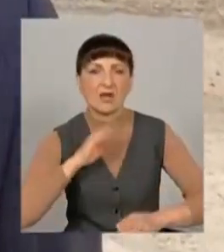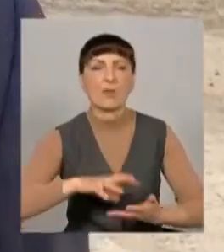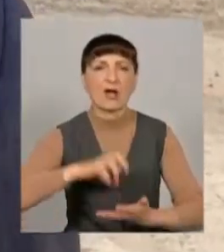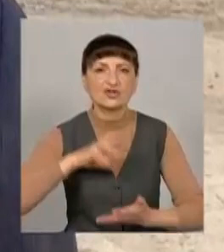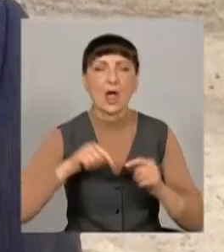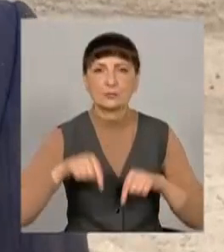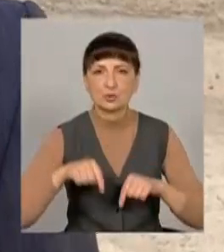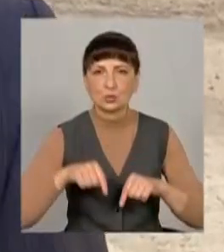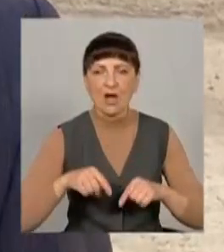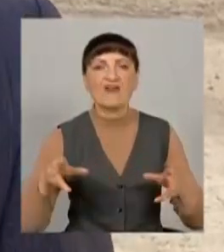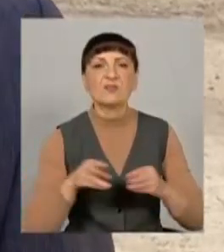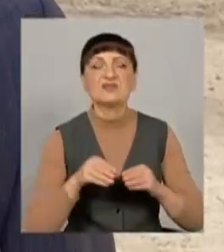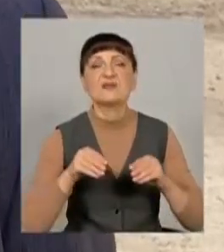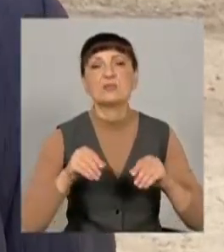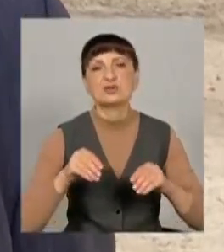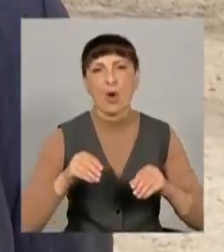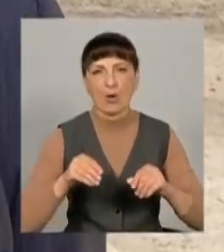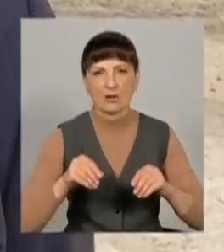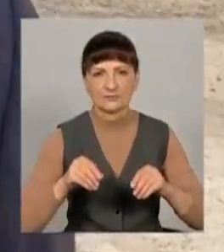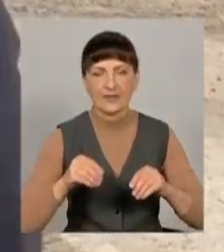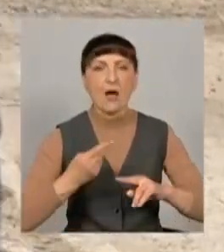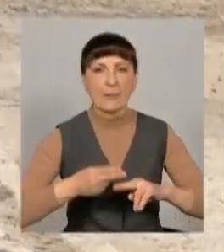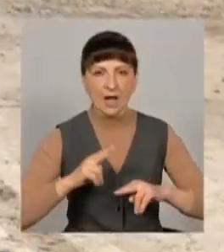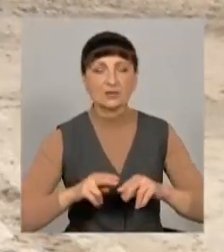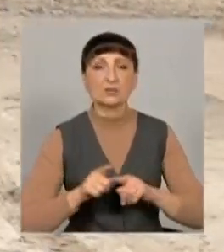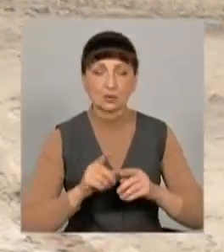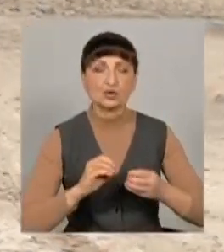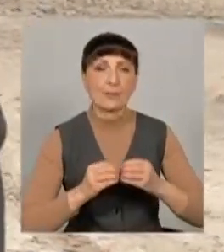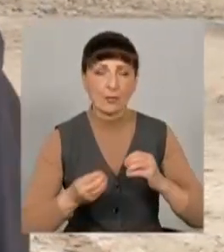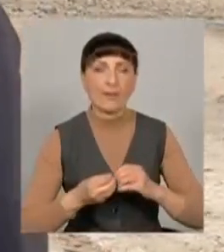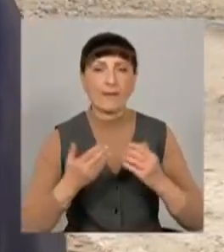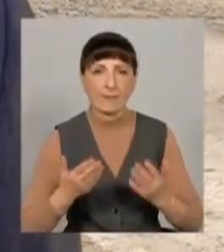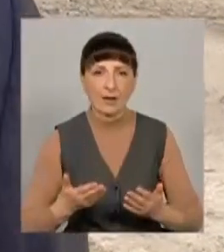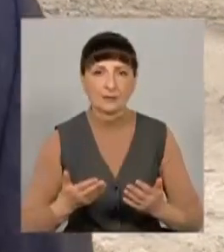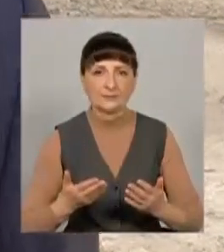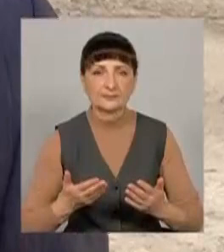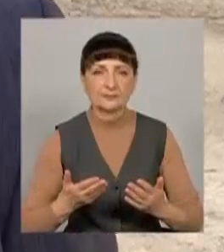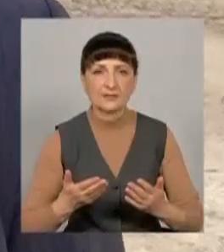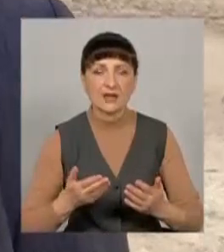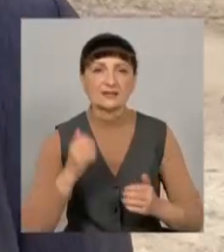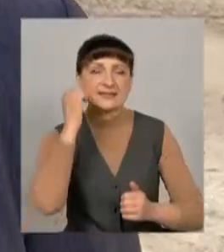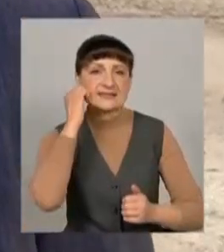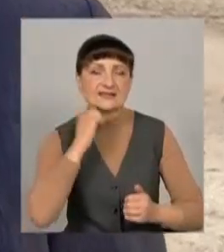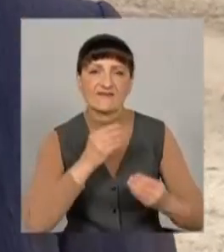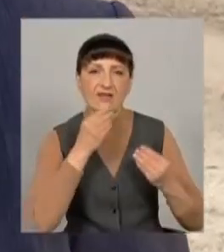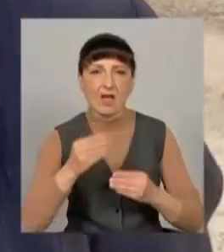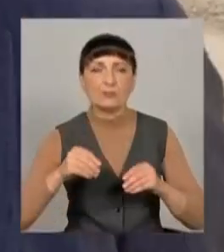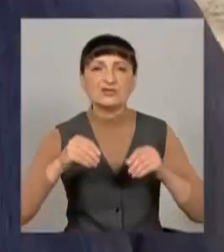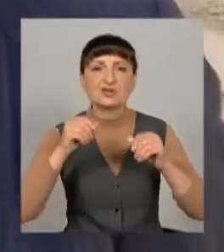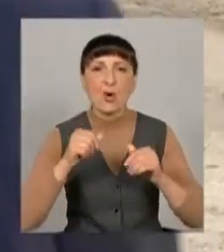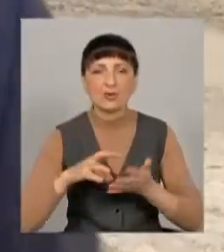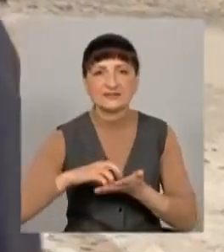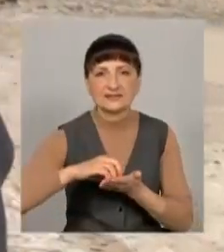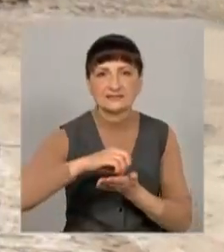сюда вместе с песком. Поэтому это тоже какой-то имеет роль на износ, потому что песок, он как